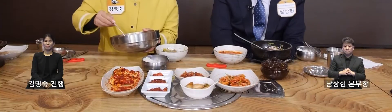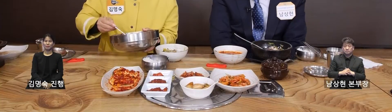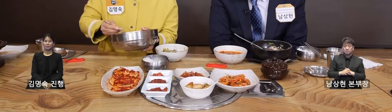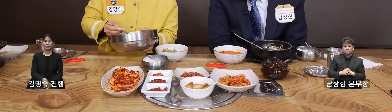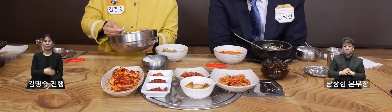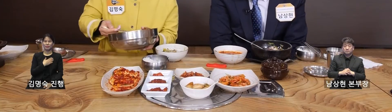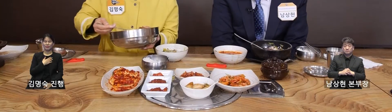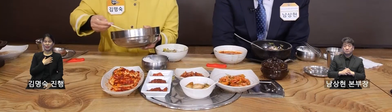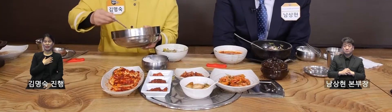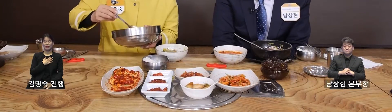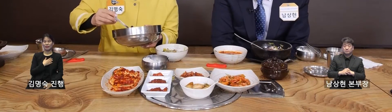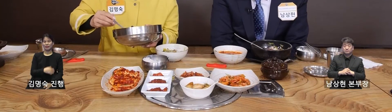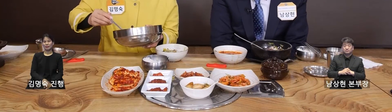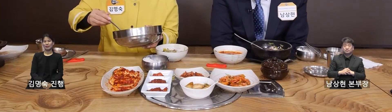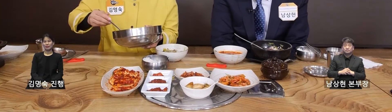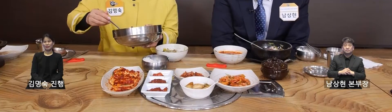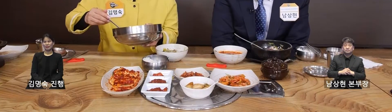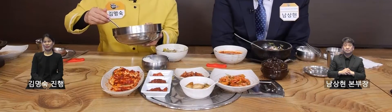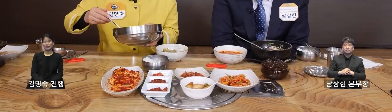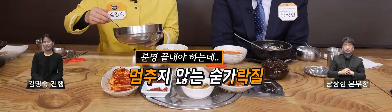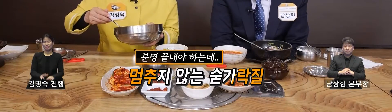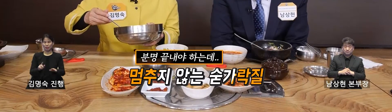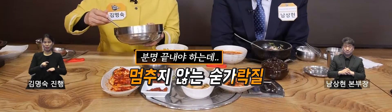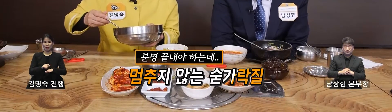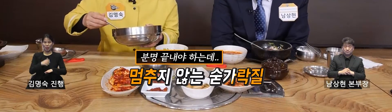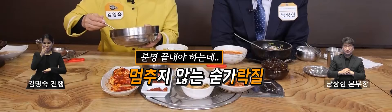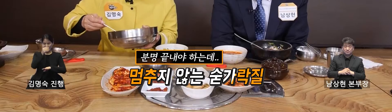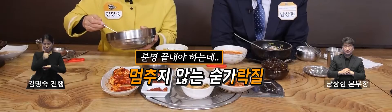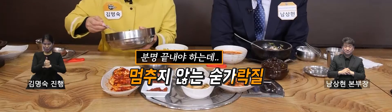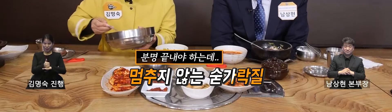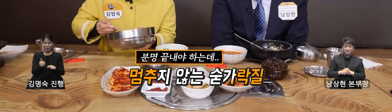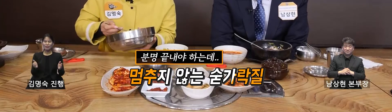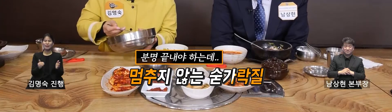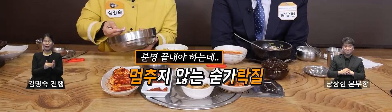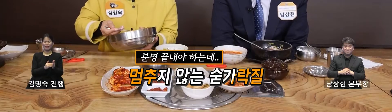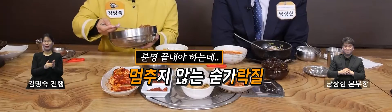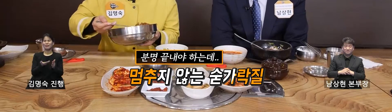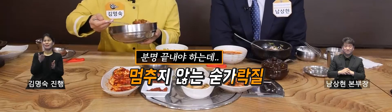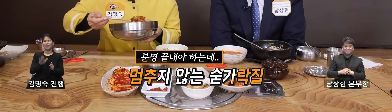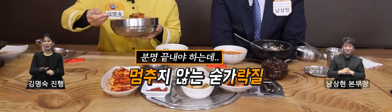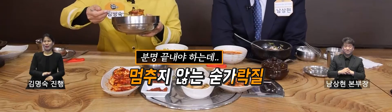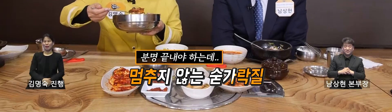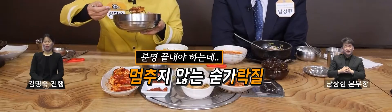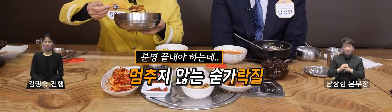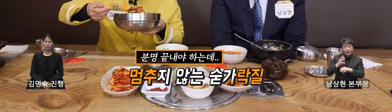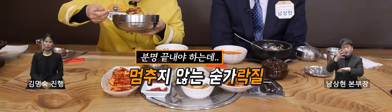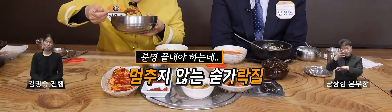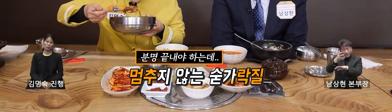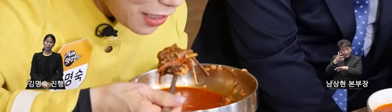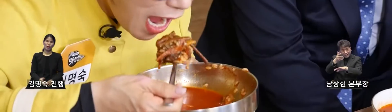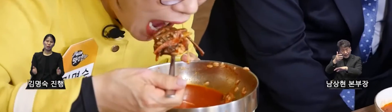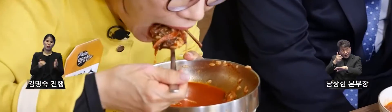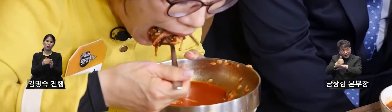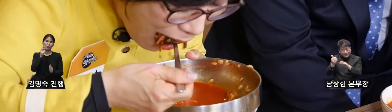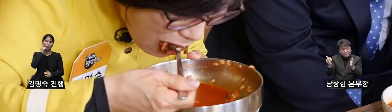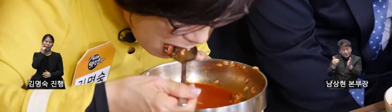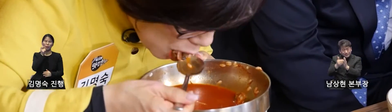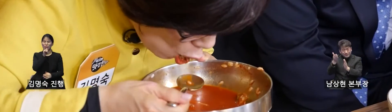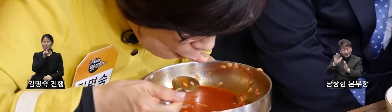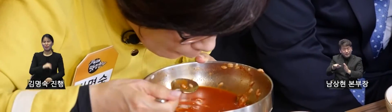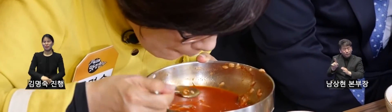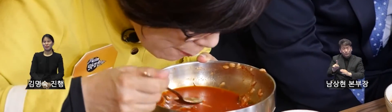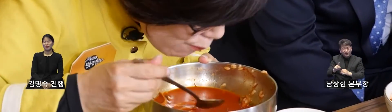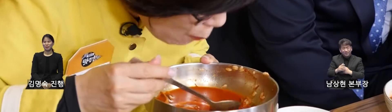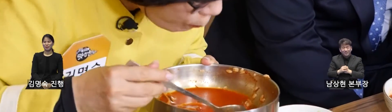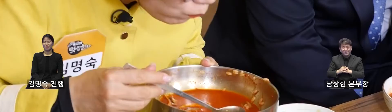이게 저희가 지금 제가 마무리를 해야 되는데 마무리가 안 돼요. 마무리가 안 돼요.